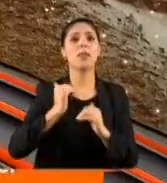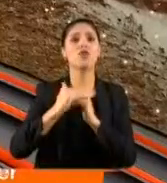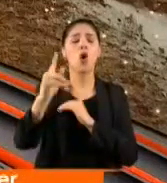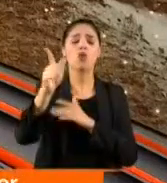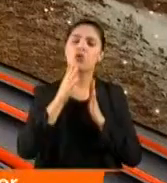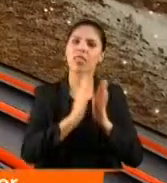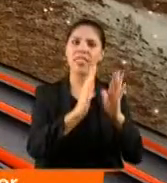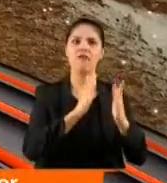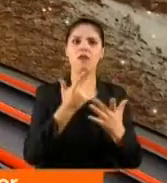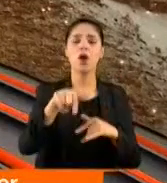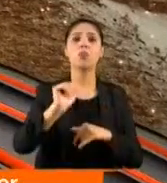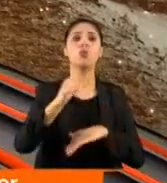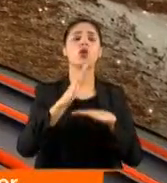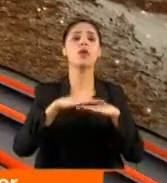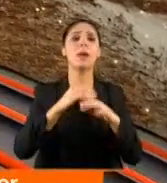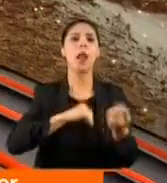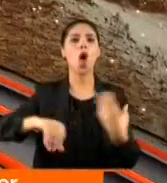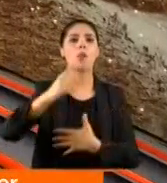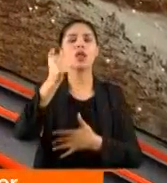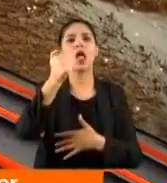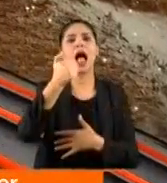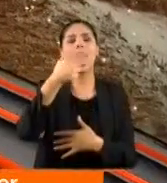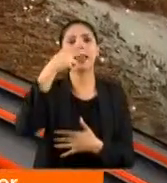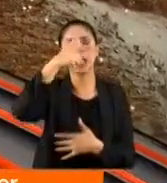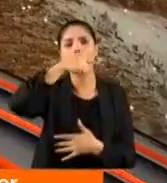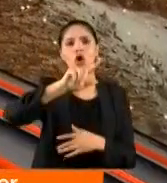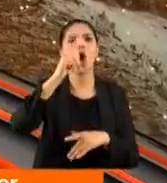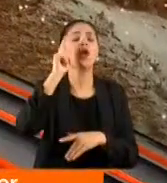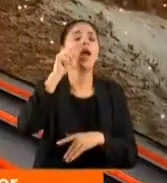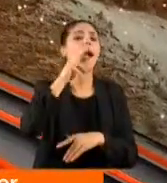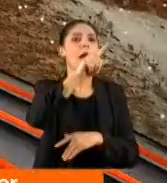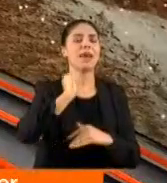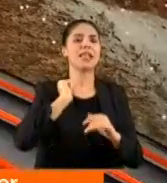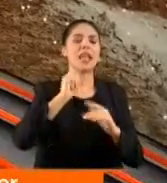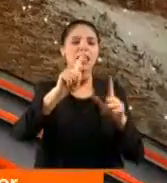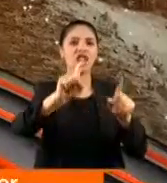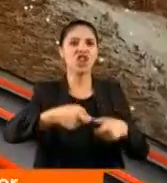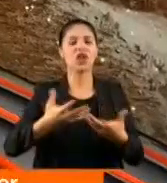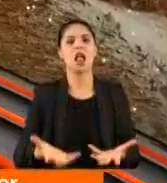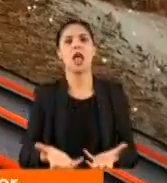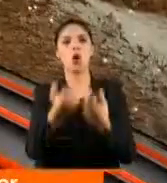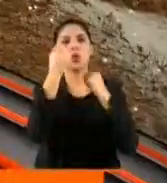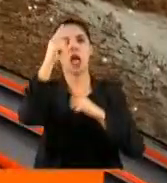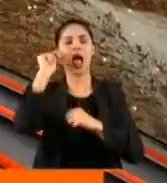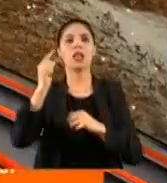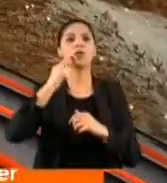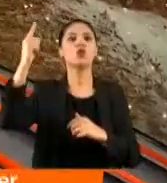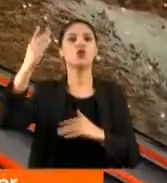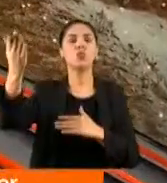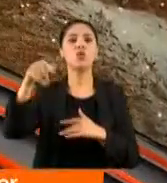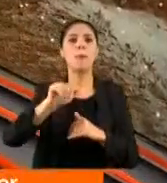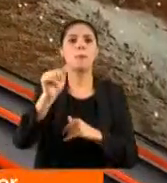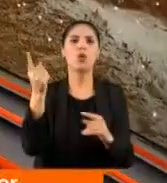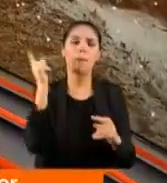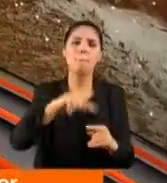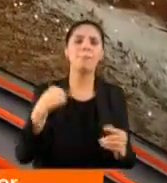da söyleyelim. Bugün düzenlenen operasyonlarda 6 köy Ermenistan işgalinden kurtarıldı. Azerbaycan Cumhurbaşkanı İlham Aliyev ise bugün